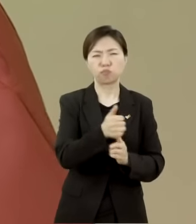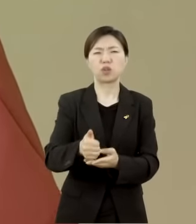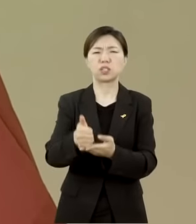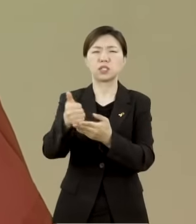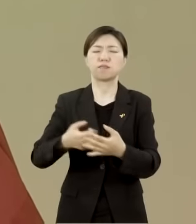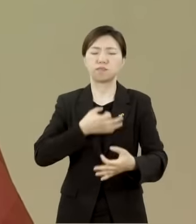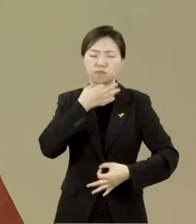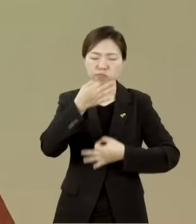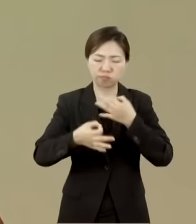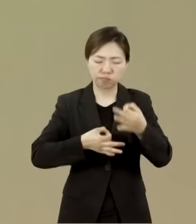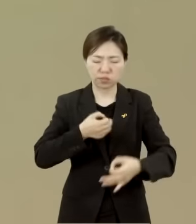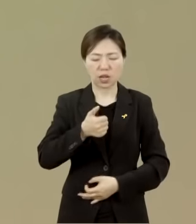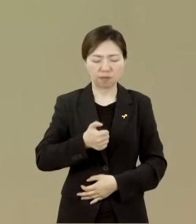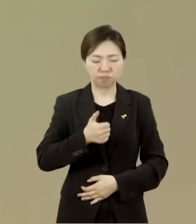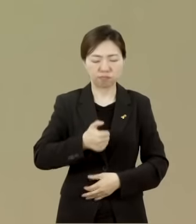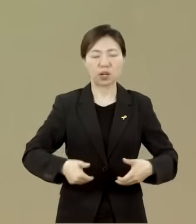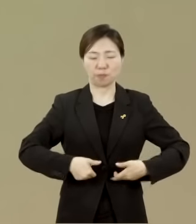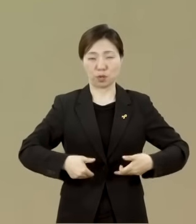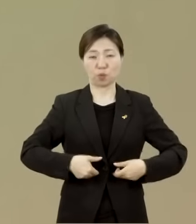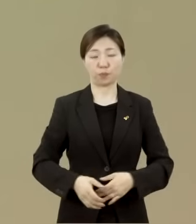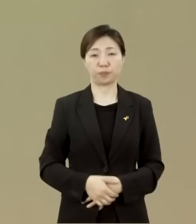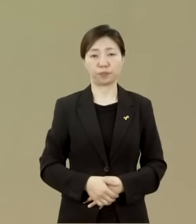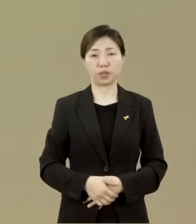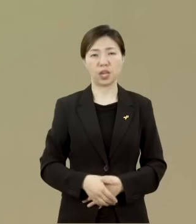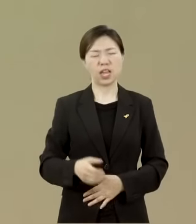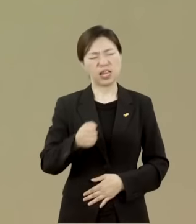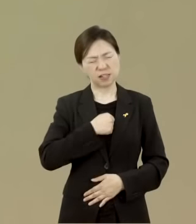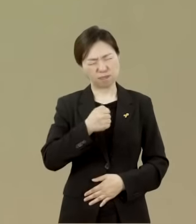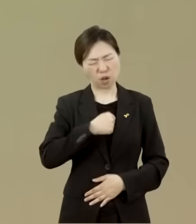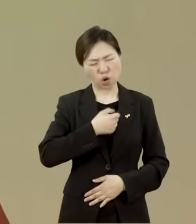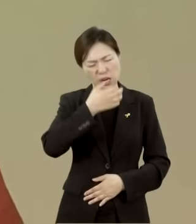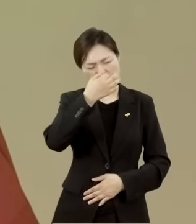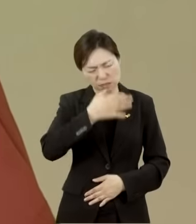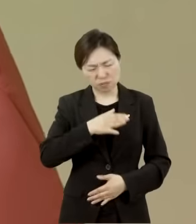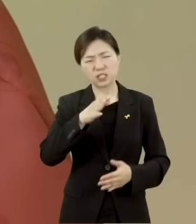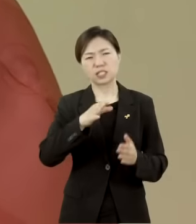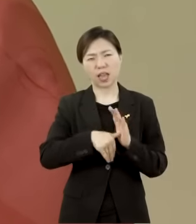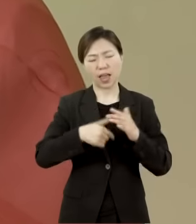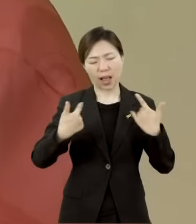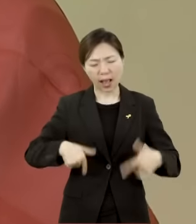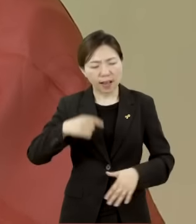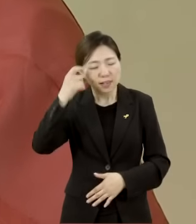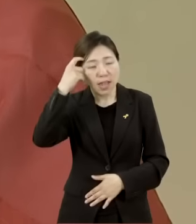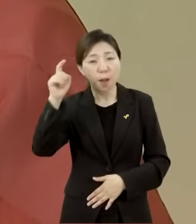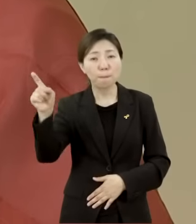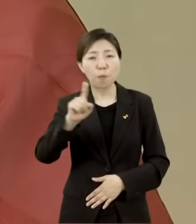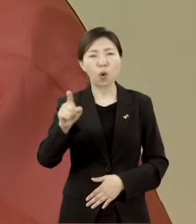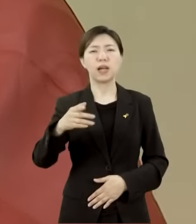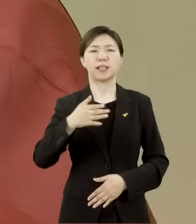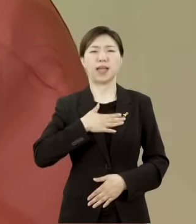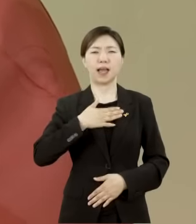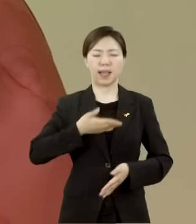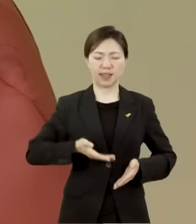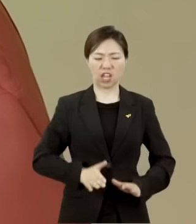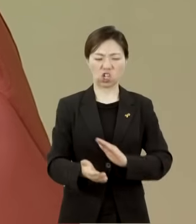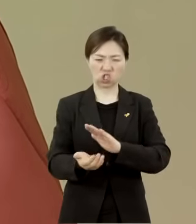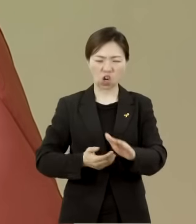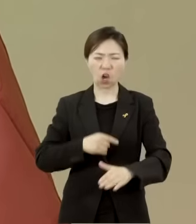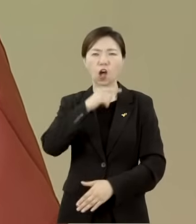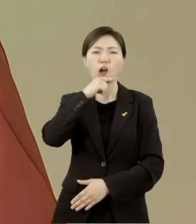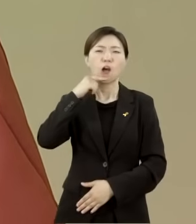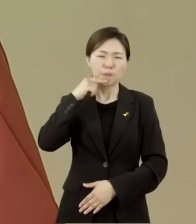염불해도 괴롭고 답답할 때일수록 내가 업장이 두껍구 내가